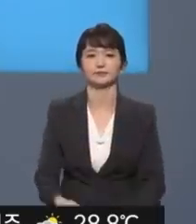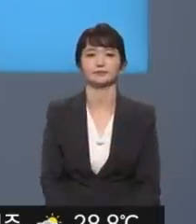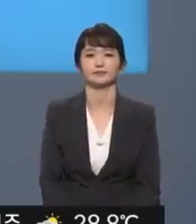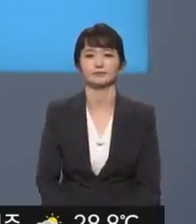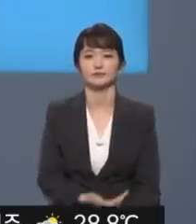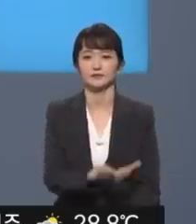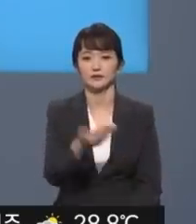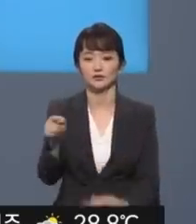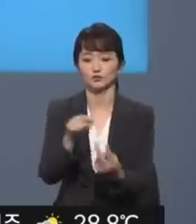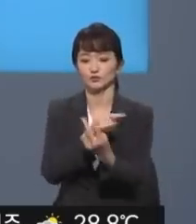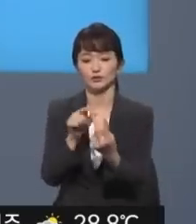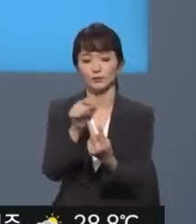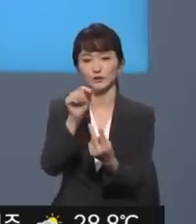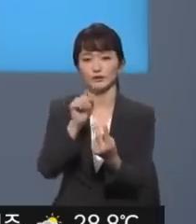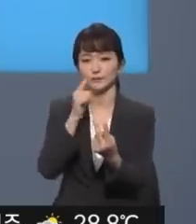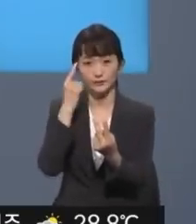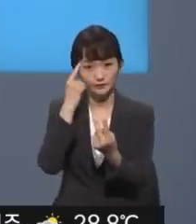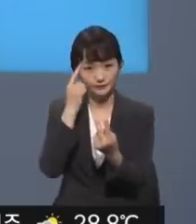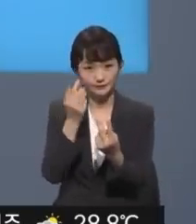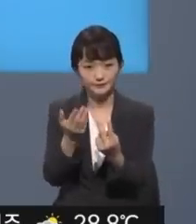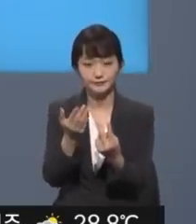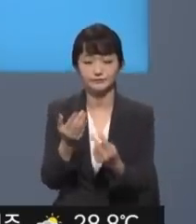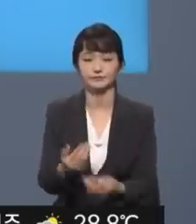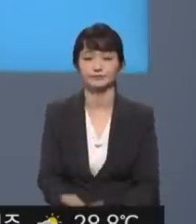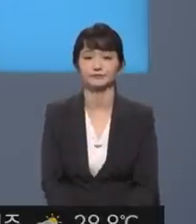여러분이 피칸 오늘의 썰 무엇인가요